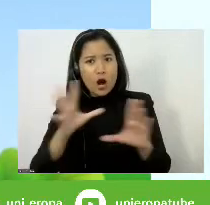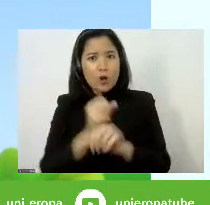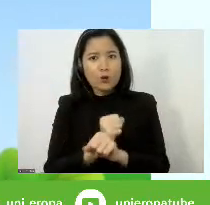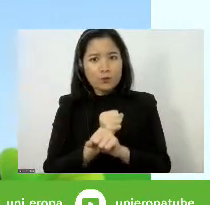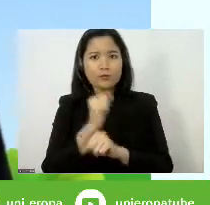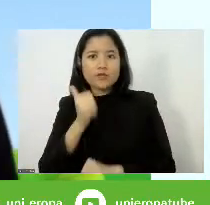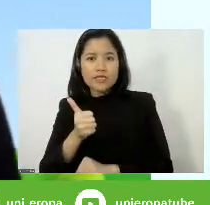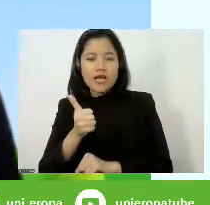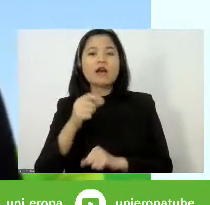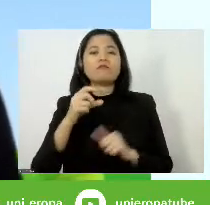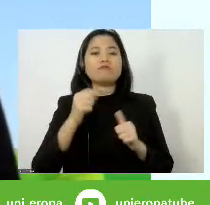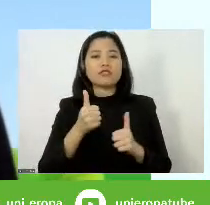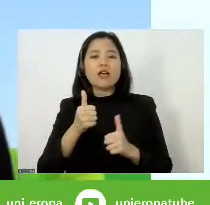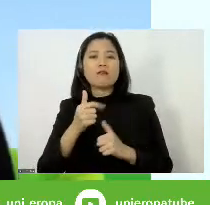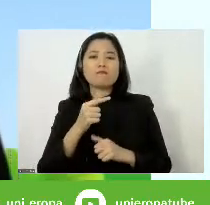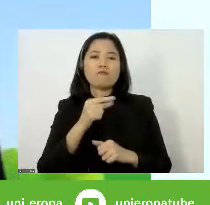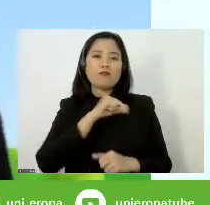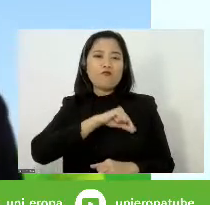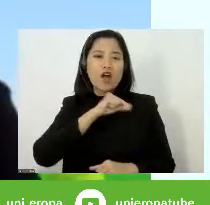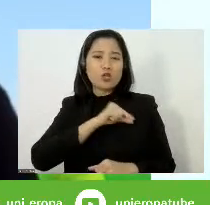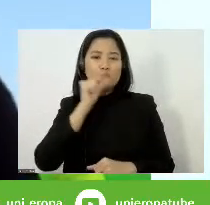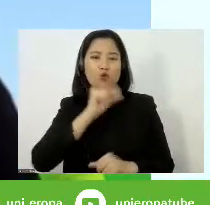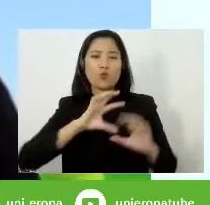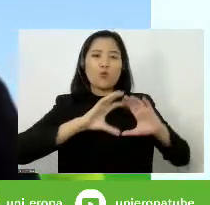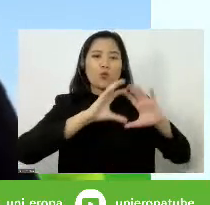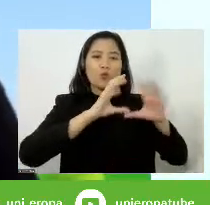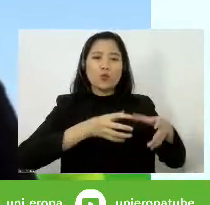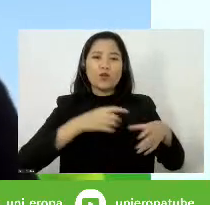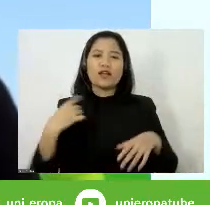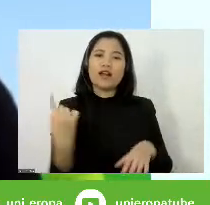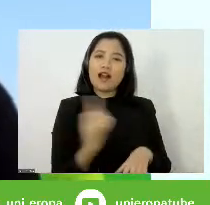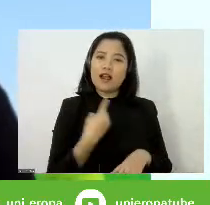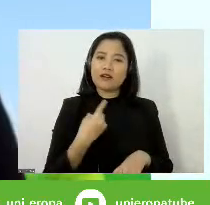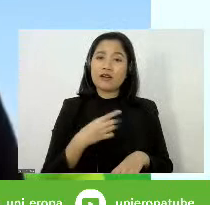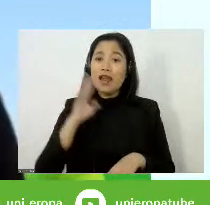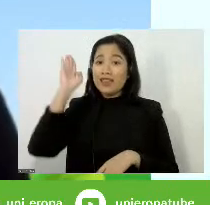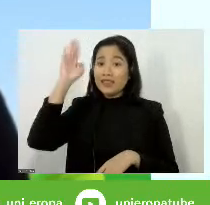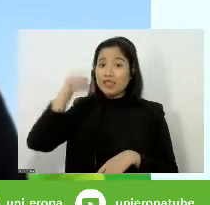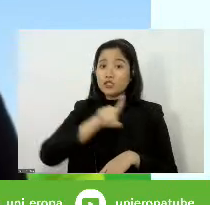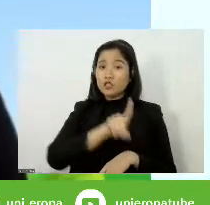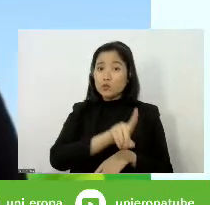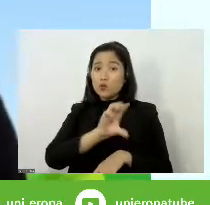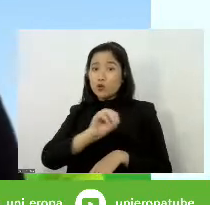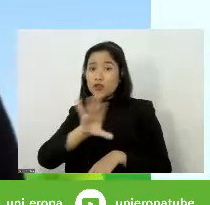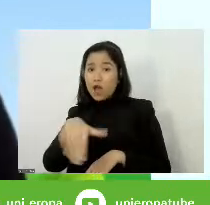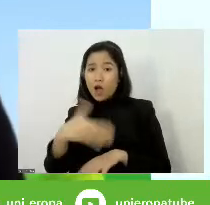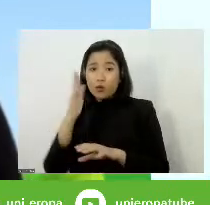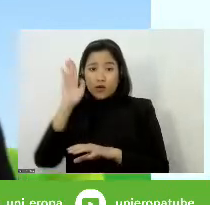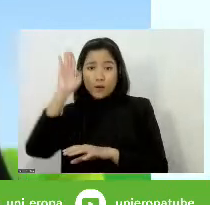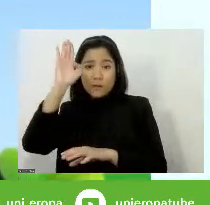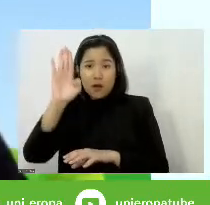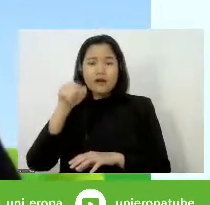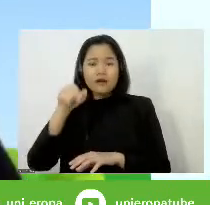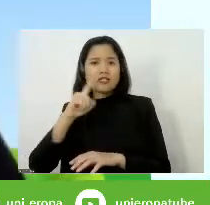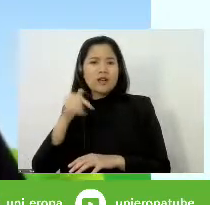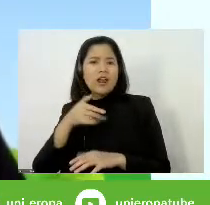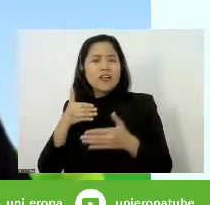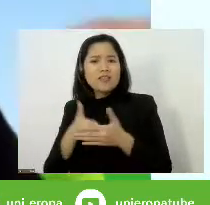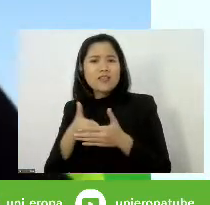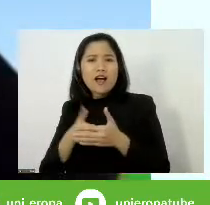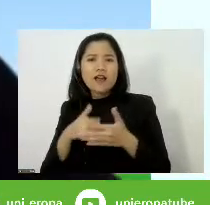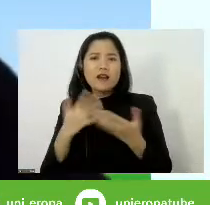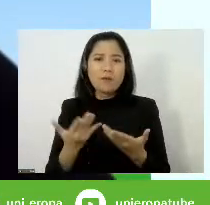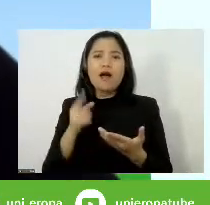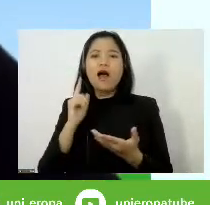dan pastinya bumi kita juga selama 10 tahun ke depan kita ditantang bacanya sebagai individu dan juga organisasi untuk melakukan